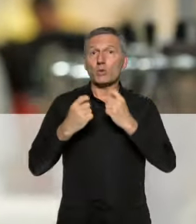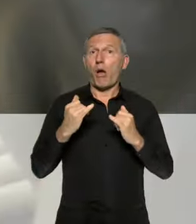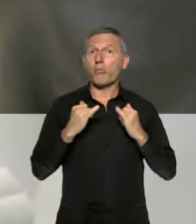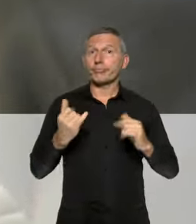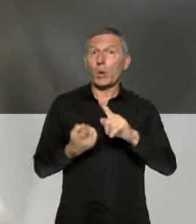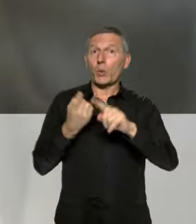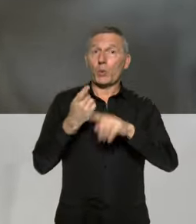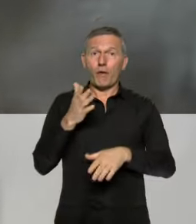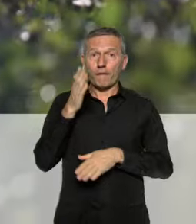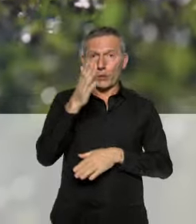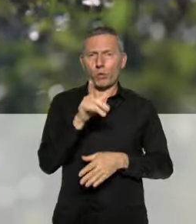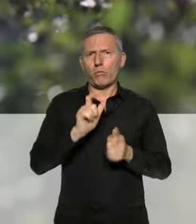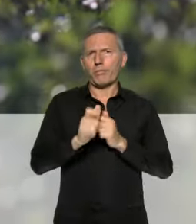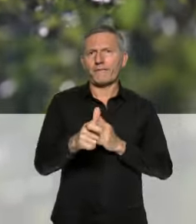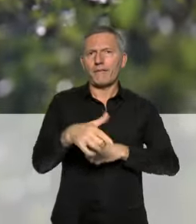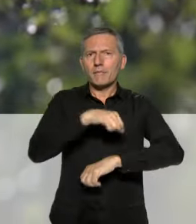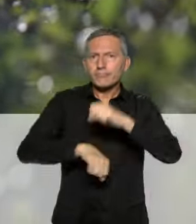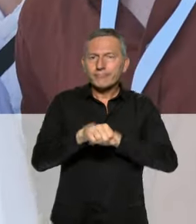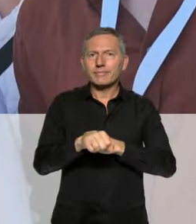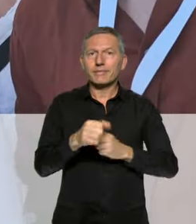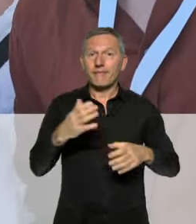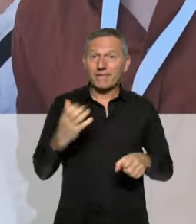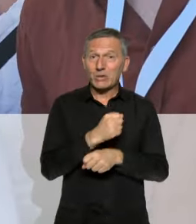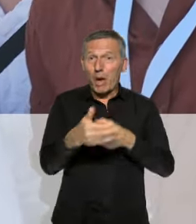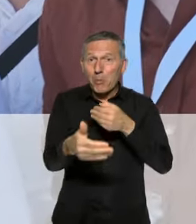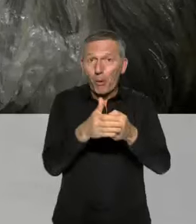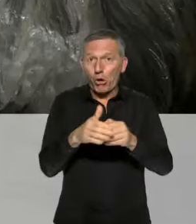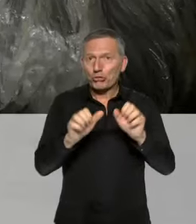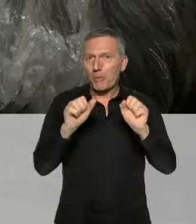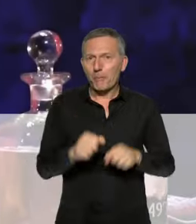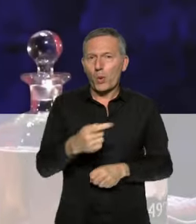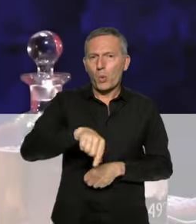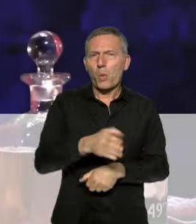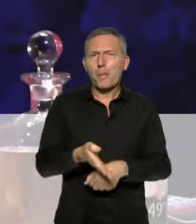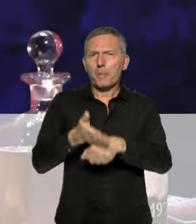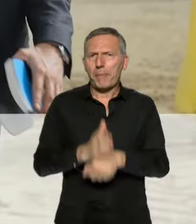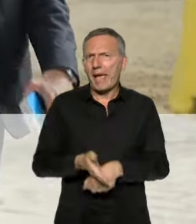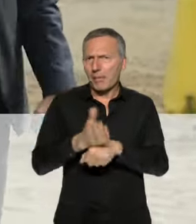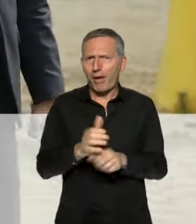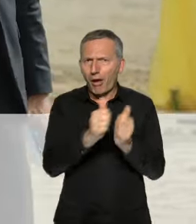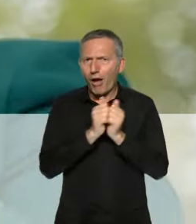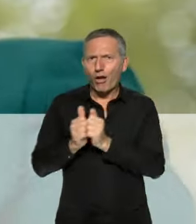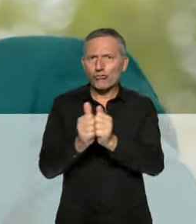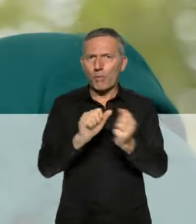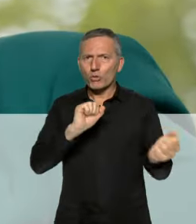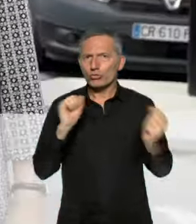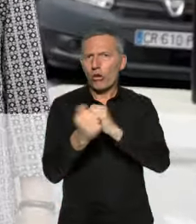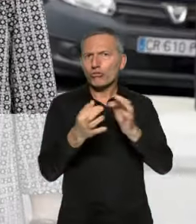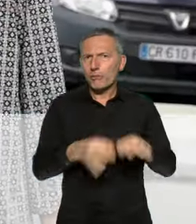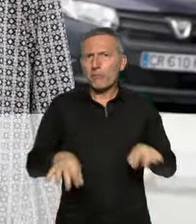grande. Nous devons maintenant écrire le futur de notre pays. La victoire est là, à portée de main. Nous sommes prêts, nous sommes prêtes avec